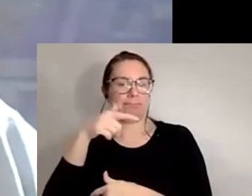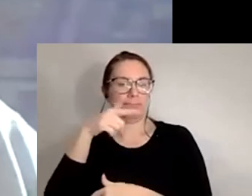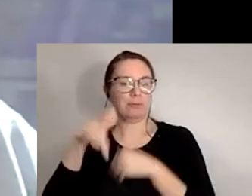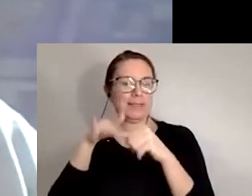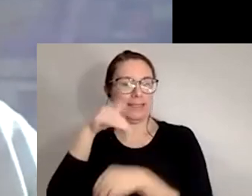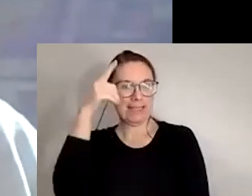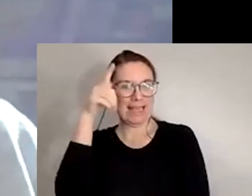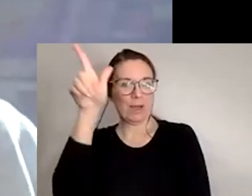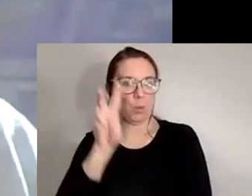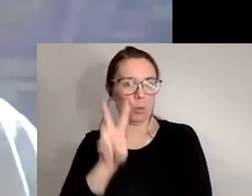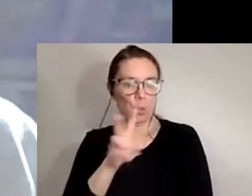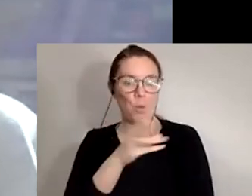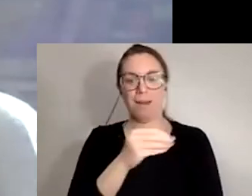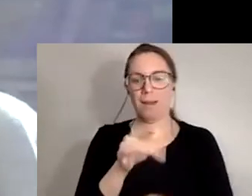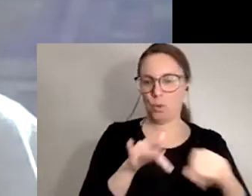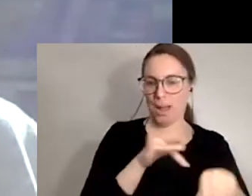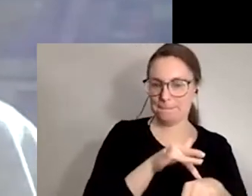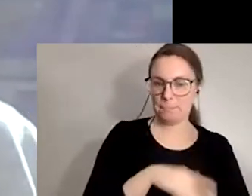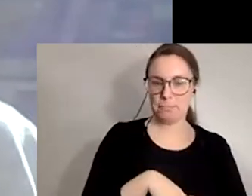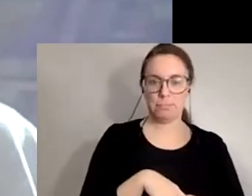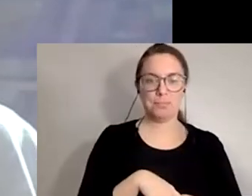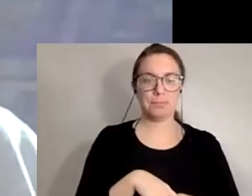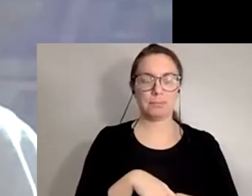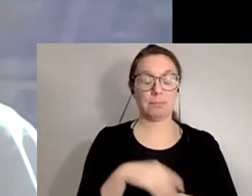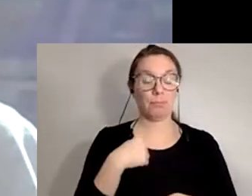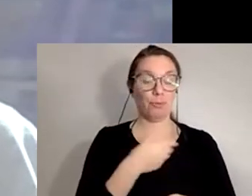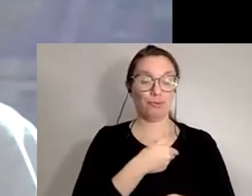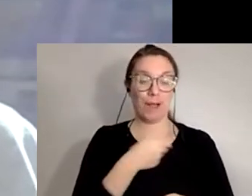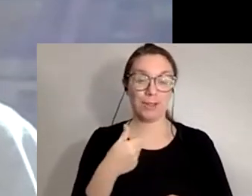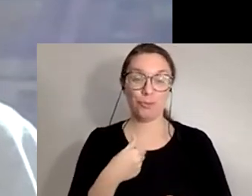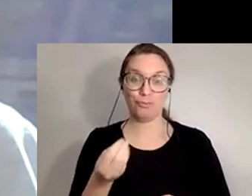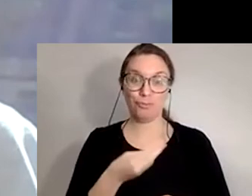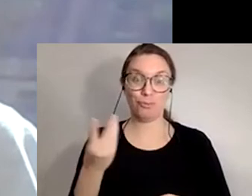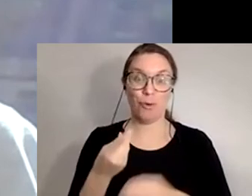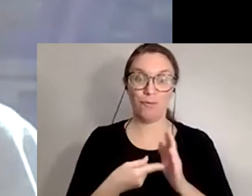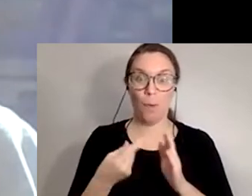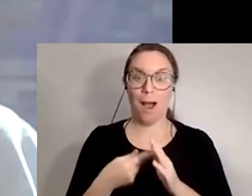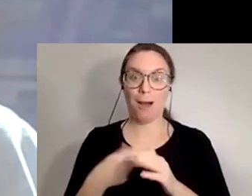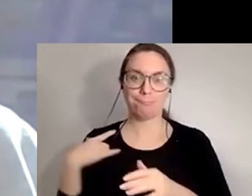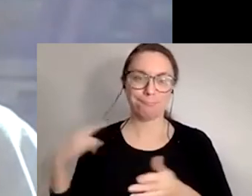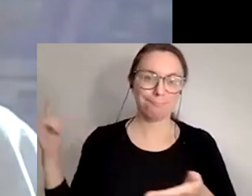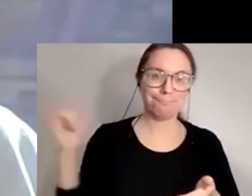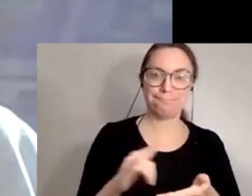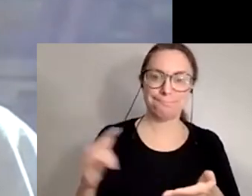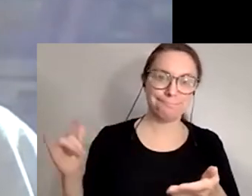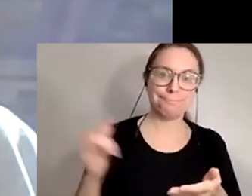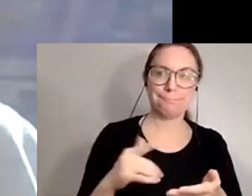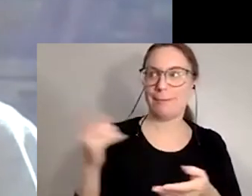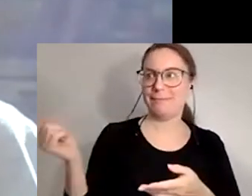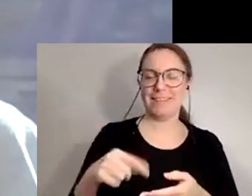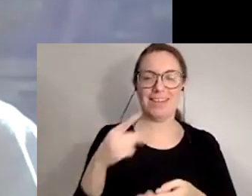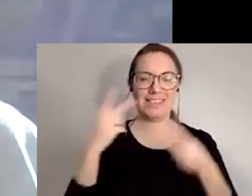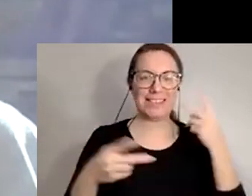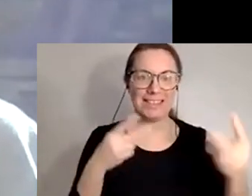privilège, la chance de vous rendre visite plusieurs fois, et à chaque fois, je fais le constat que